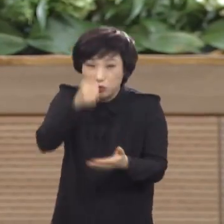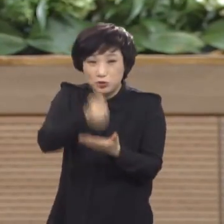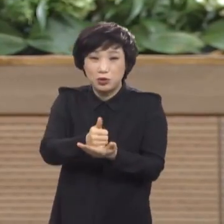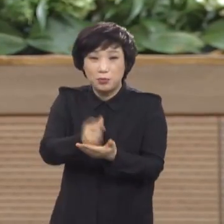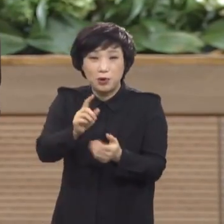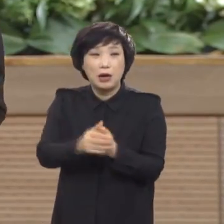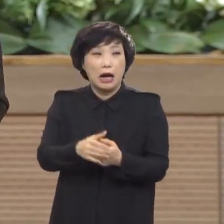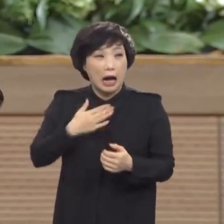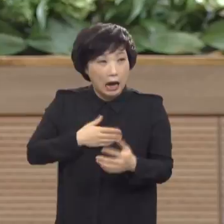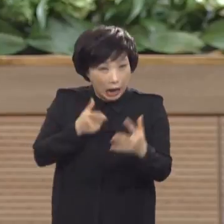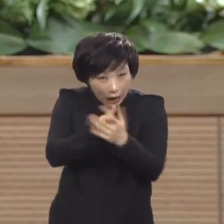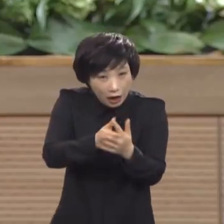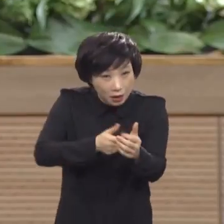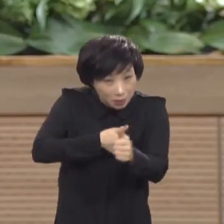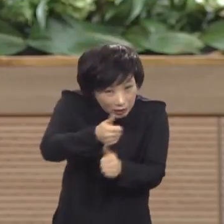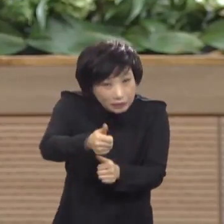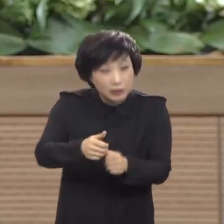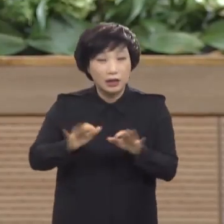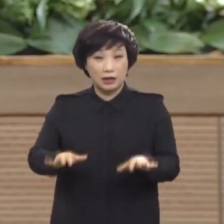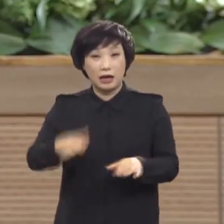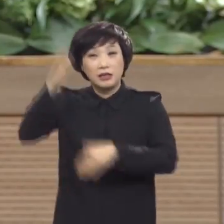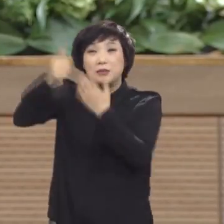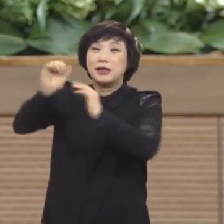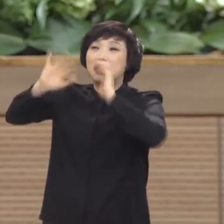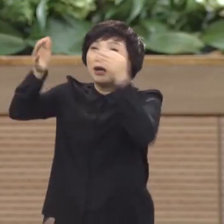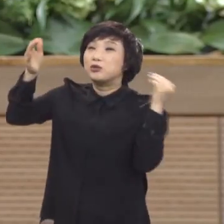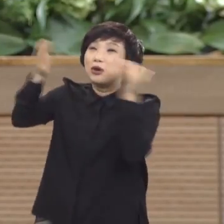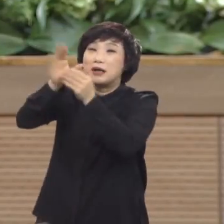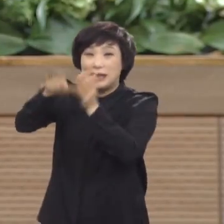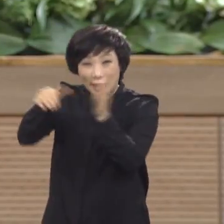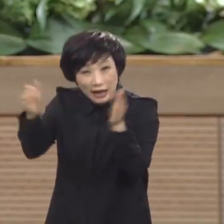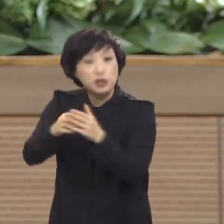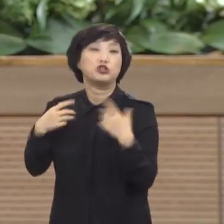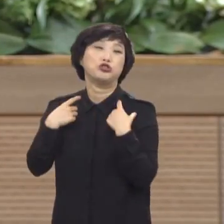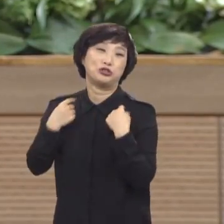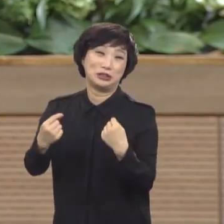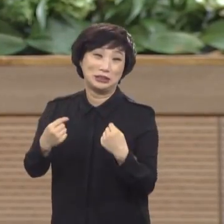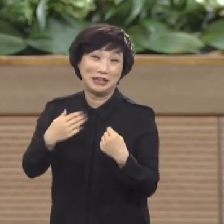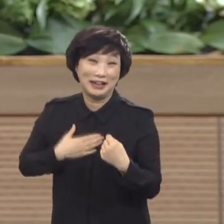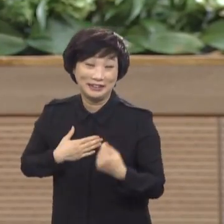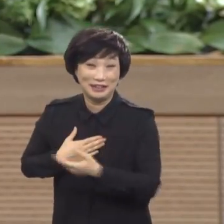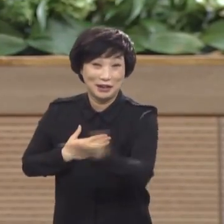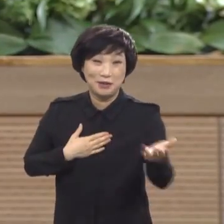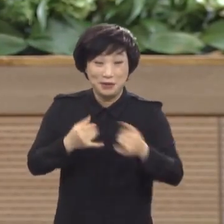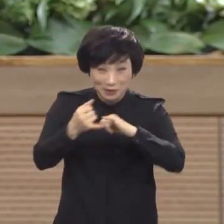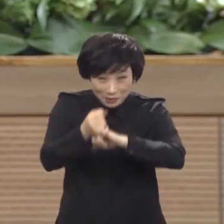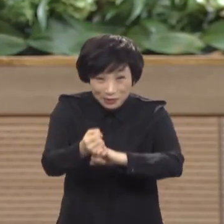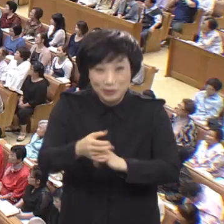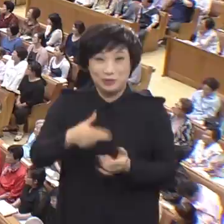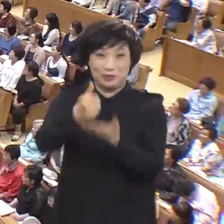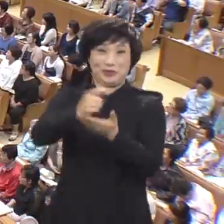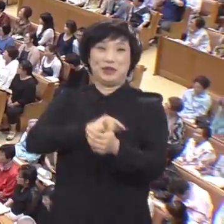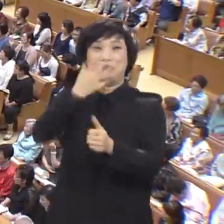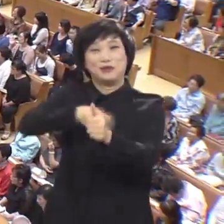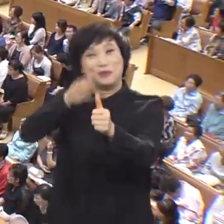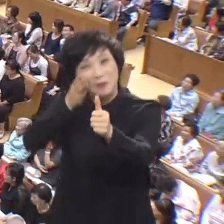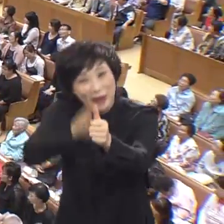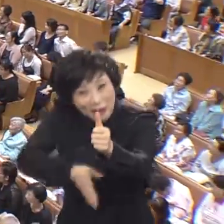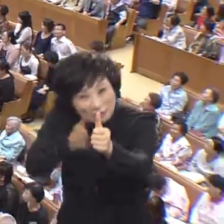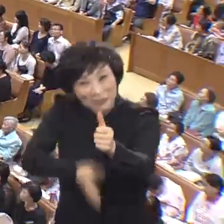보고 이겨서 하나님 나라 갈 때까지 유지하는 여러분이 되기를 주님의 이름으로